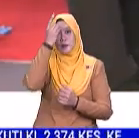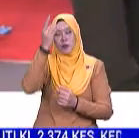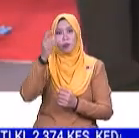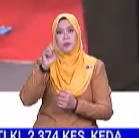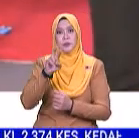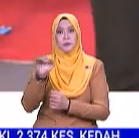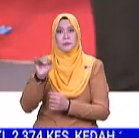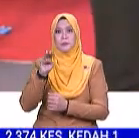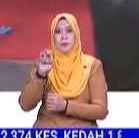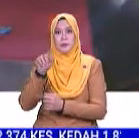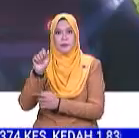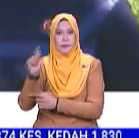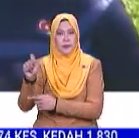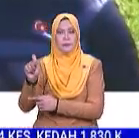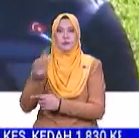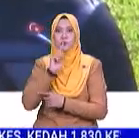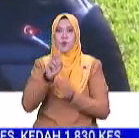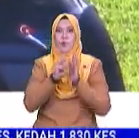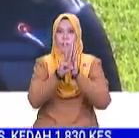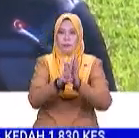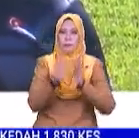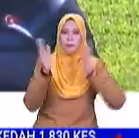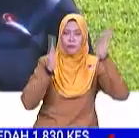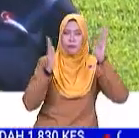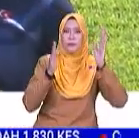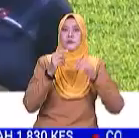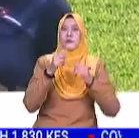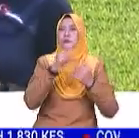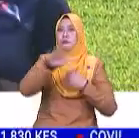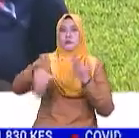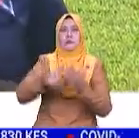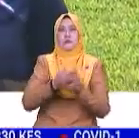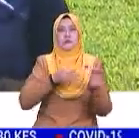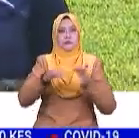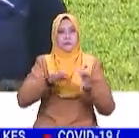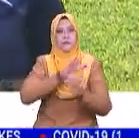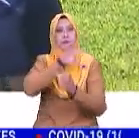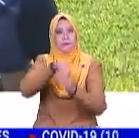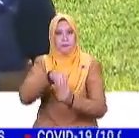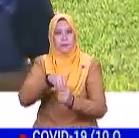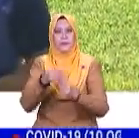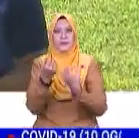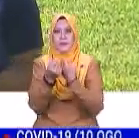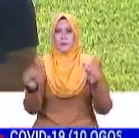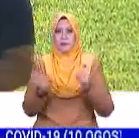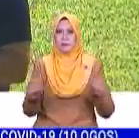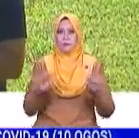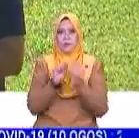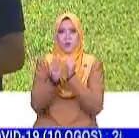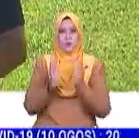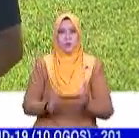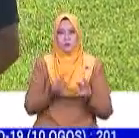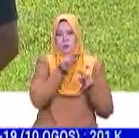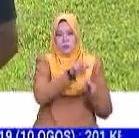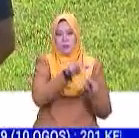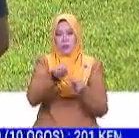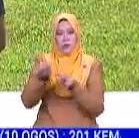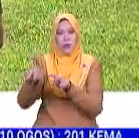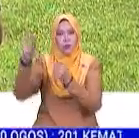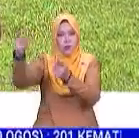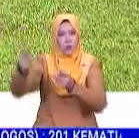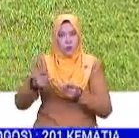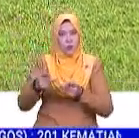menggalas tugas sebagai ketua kontijen negara ketemasya itu turut menjelaskan semua pihak yang terlibat dengan persiapan atlet negara sedang memantau semua